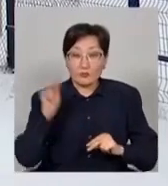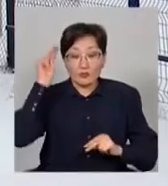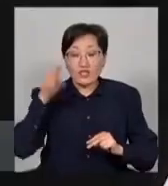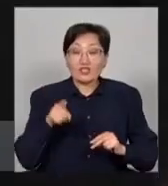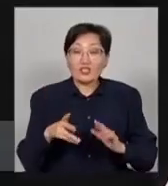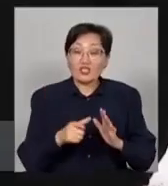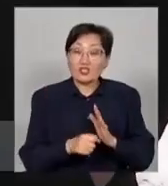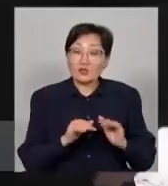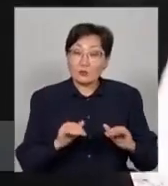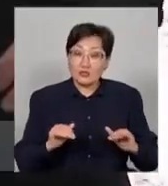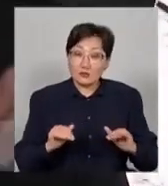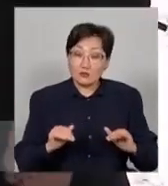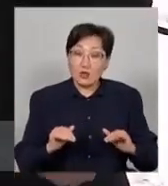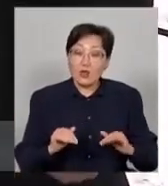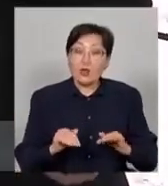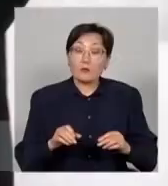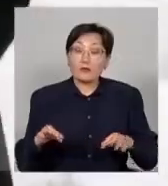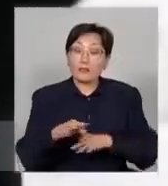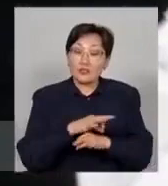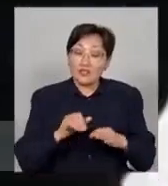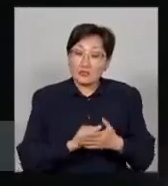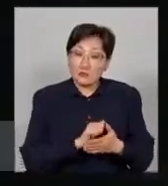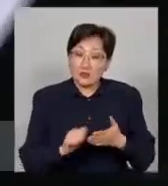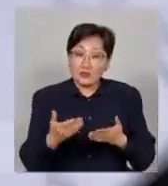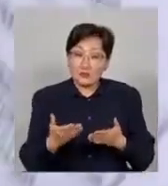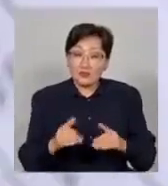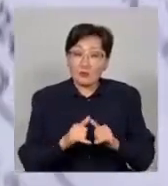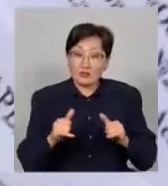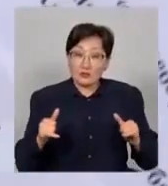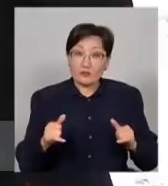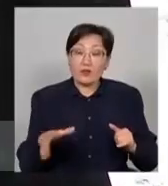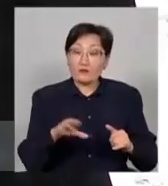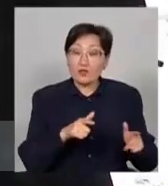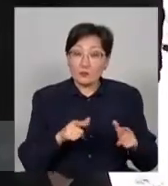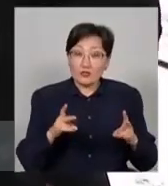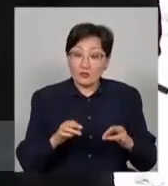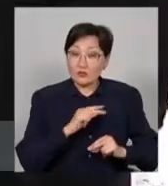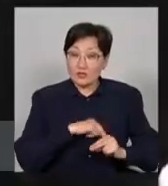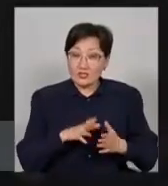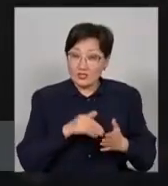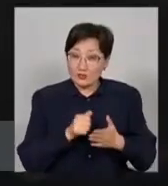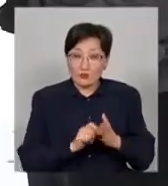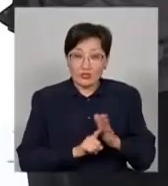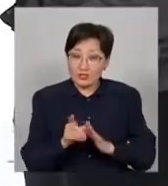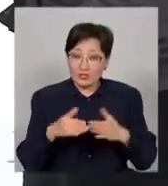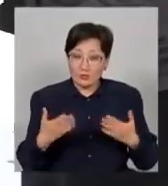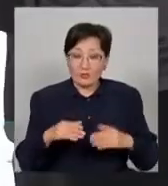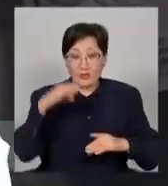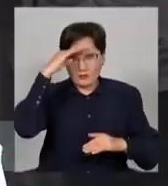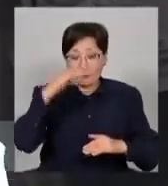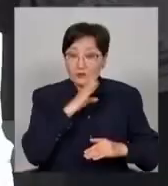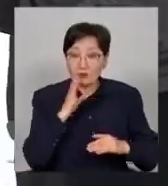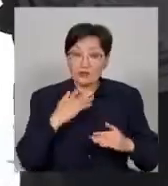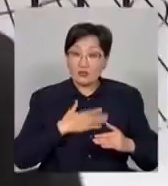1.600 детей Всё дело в том что по проекту сметной документации для расширения всё готово Однако работы до сих пор не начаты родители